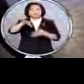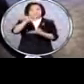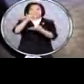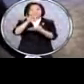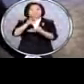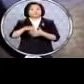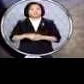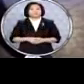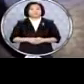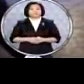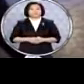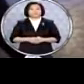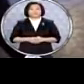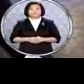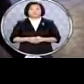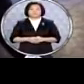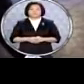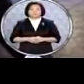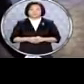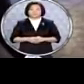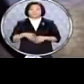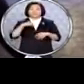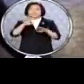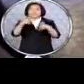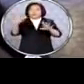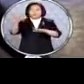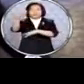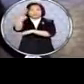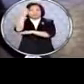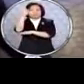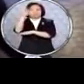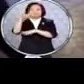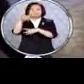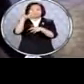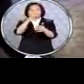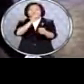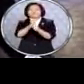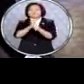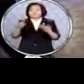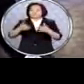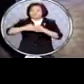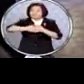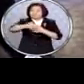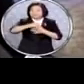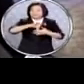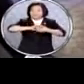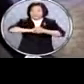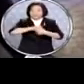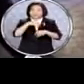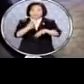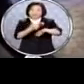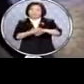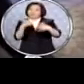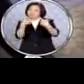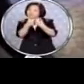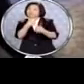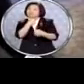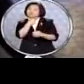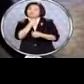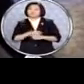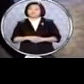讲的非常的重要，也就是我们很多很多的政府的施政其实都要由这个科技来支